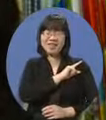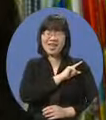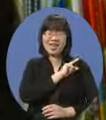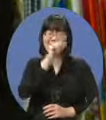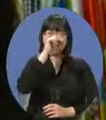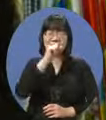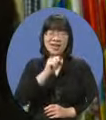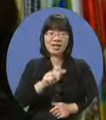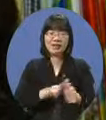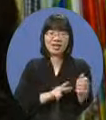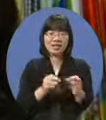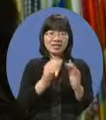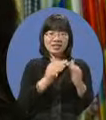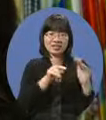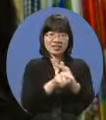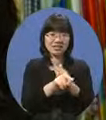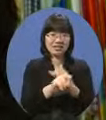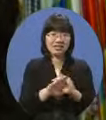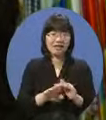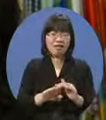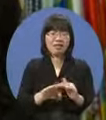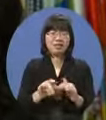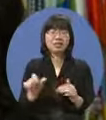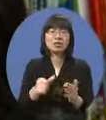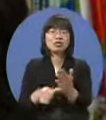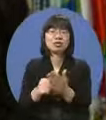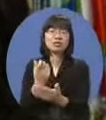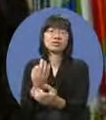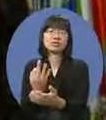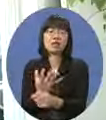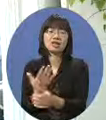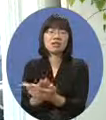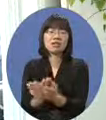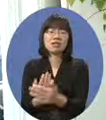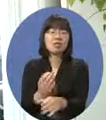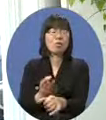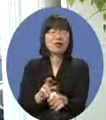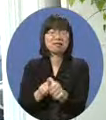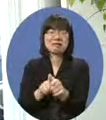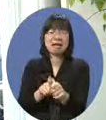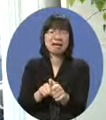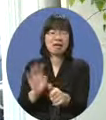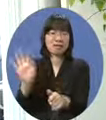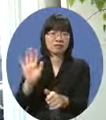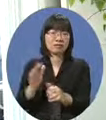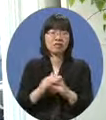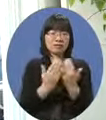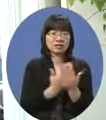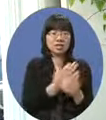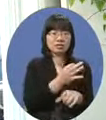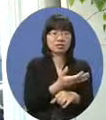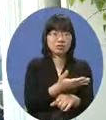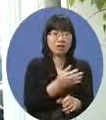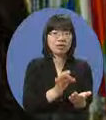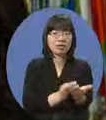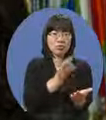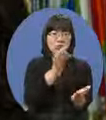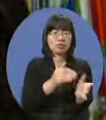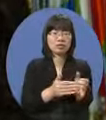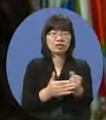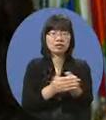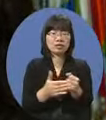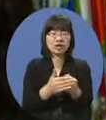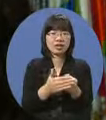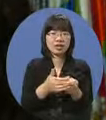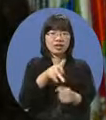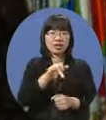거는 마트 가서 아이들이 때를 안 쓰는 게 제일 좋고요. 다 사주고 싶지만 돈이 많이 드니까 일단